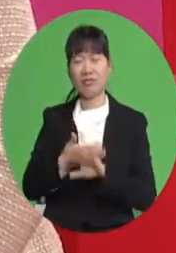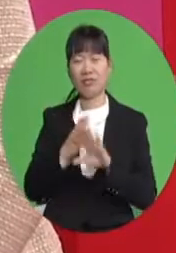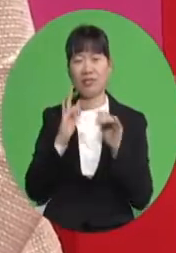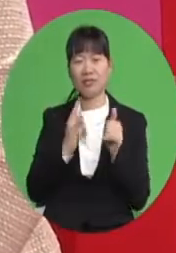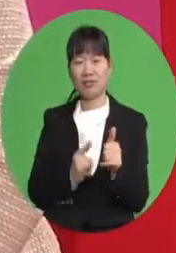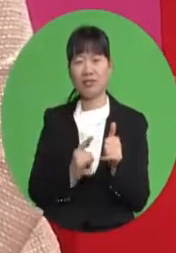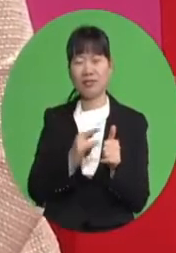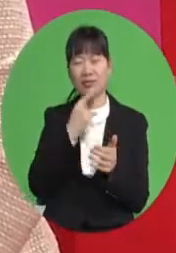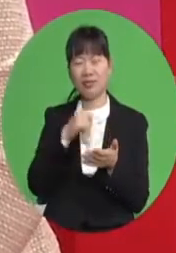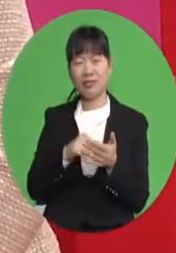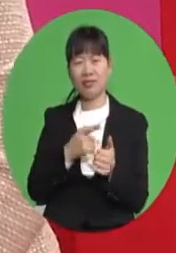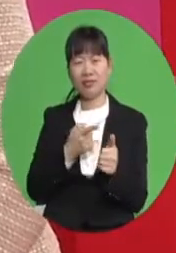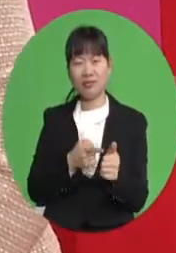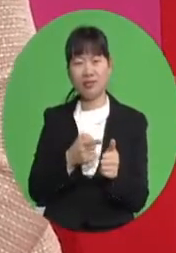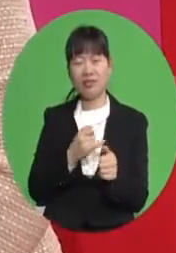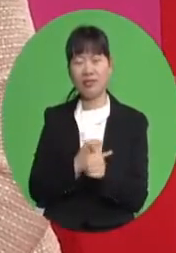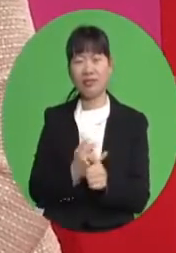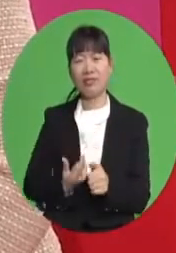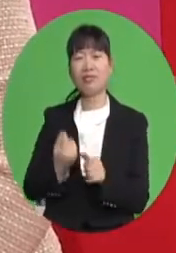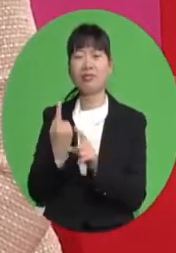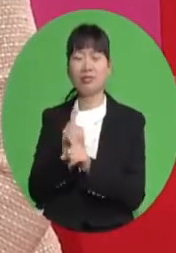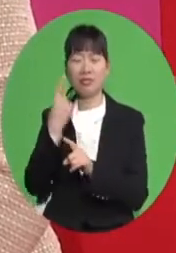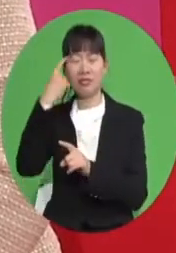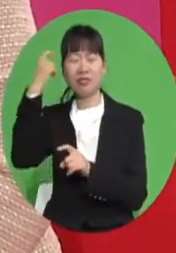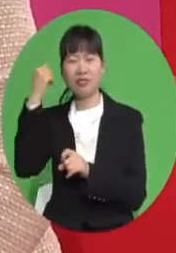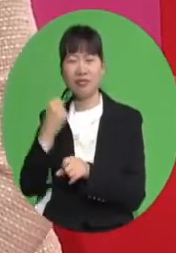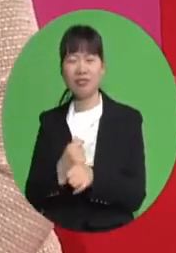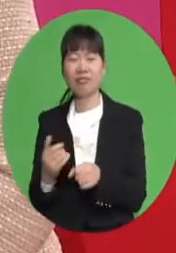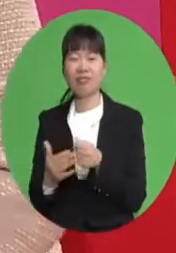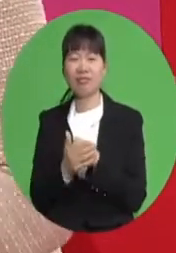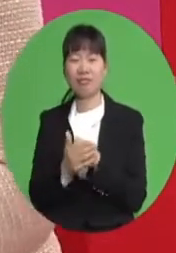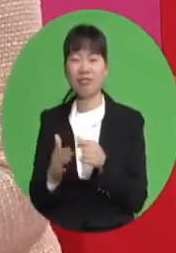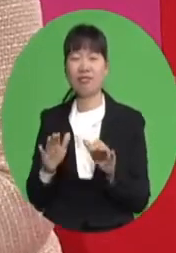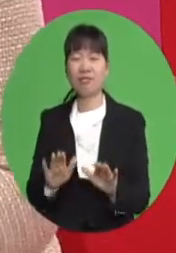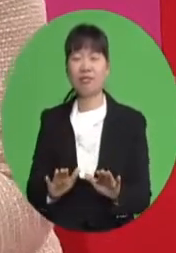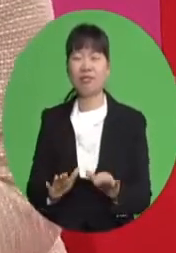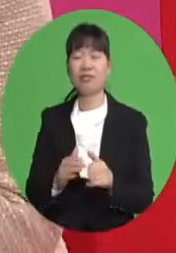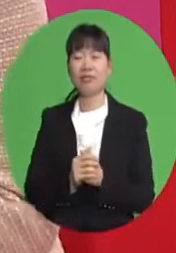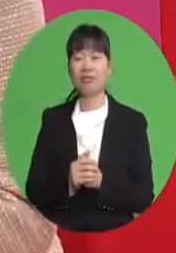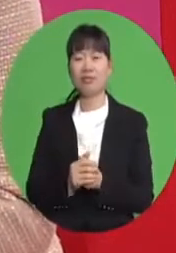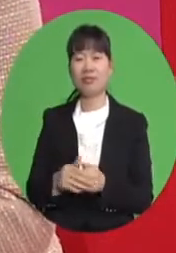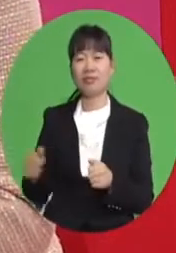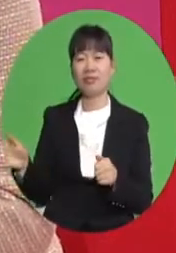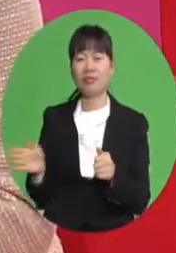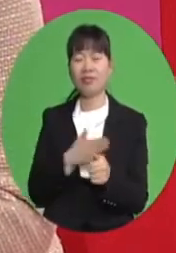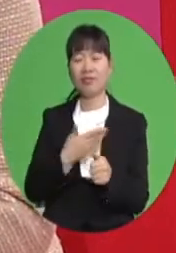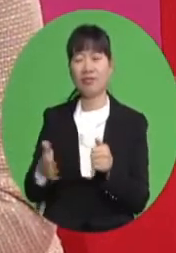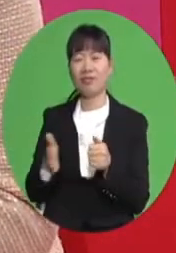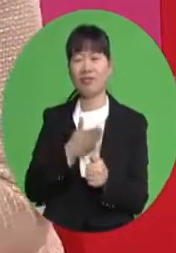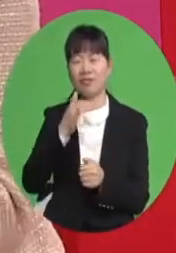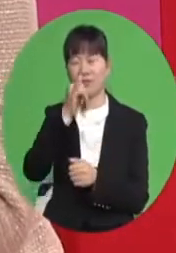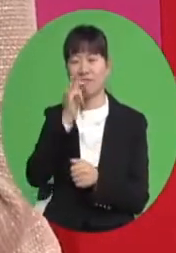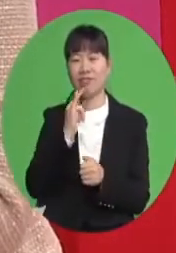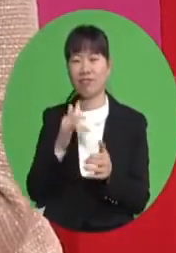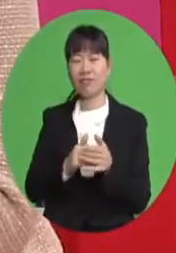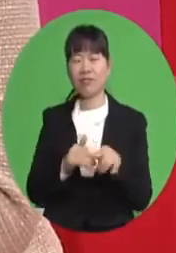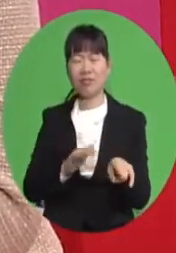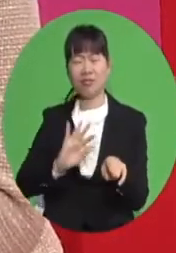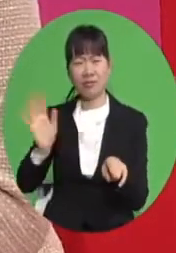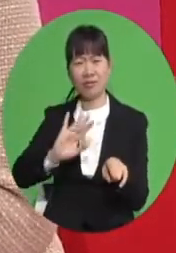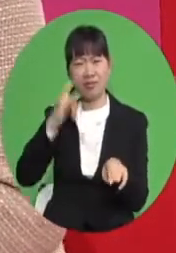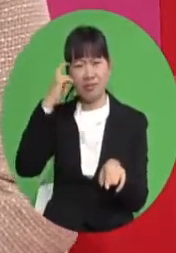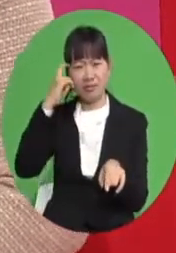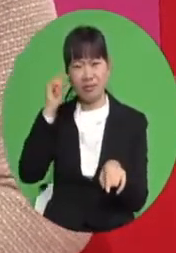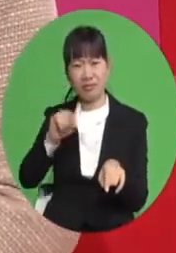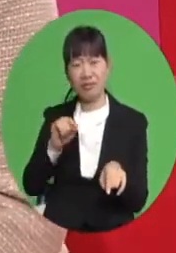아이에게 폐를 끼치는데 그건 내가 빨리 고쳐줘야지. 그래서 이제 막 심지어는 때리기도 하세요. 왜 그걸 안 했니?